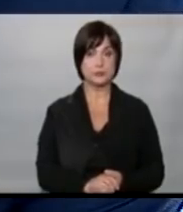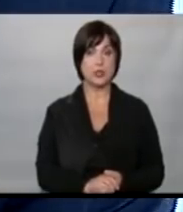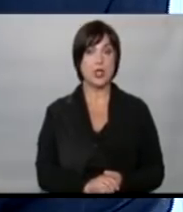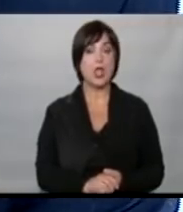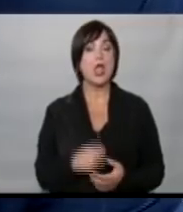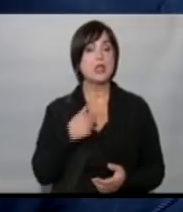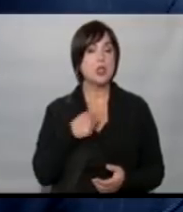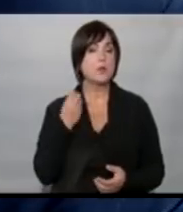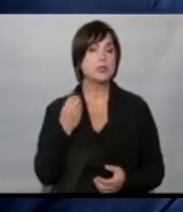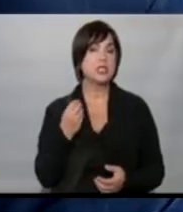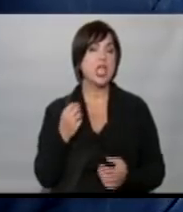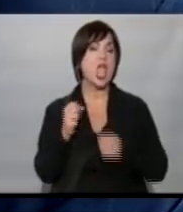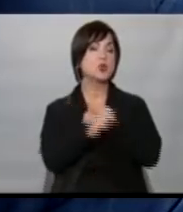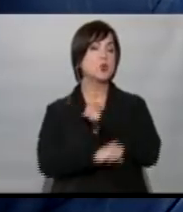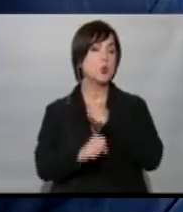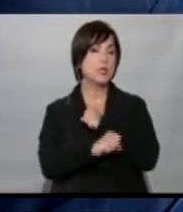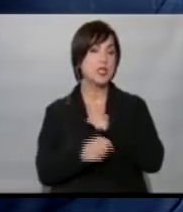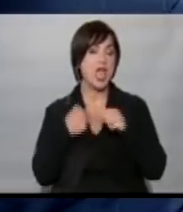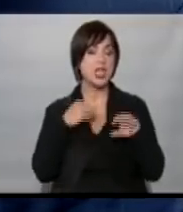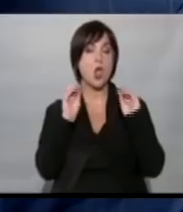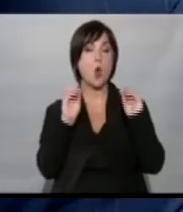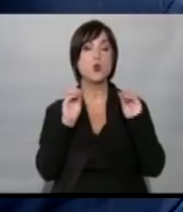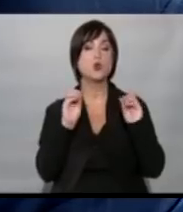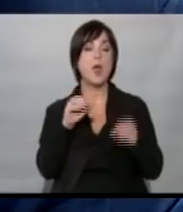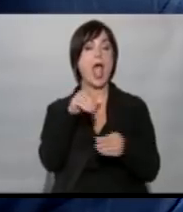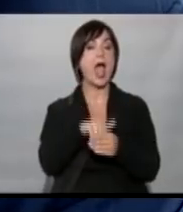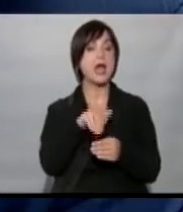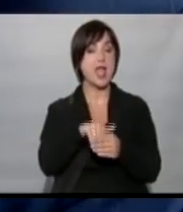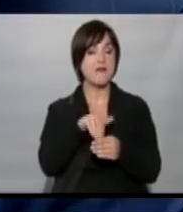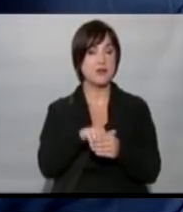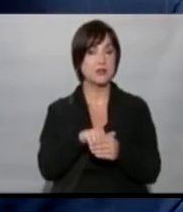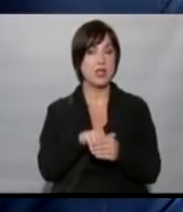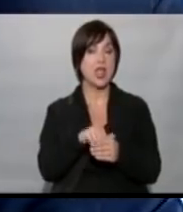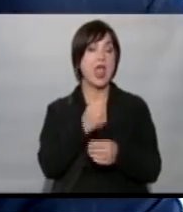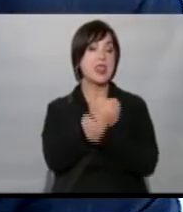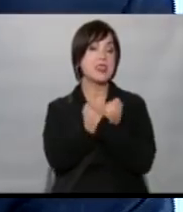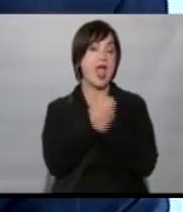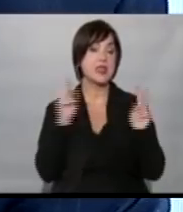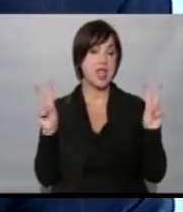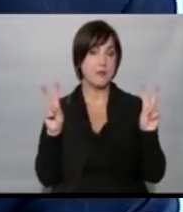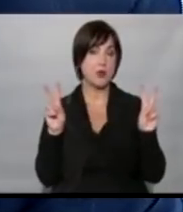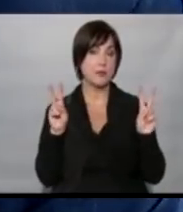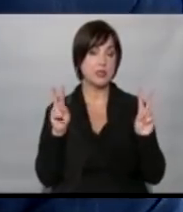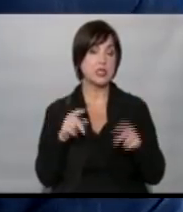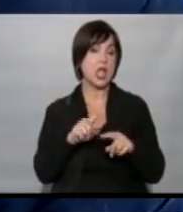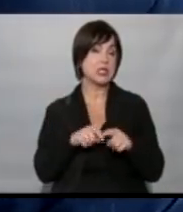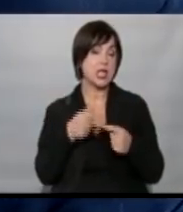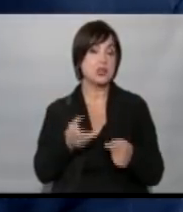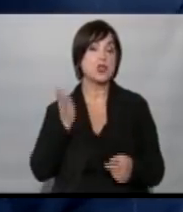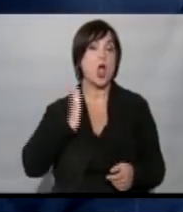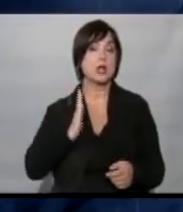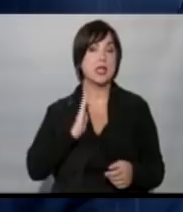Добро, ние студенти вака ги учиме дека референдумот е најдемократско средство кај што